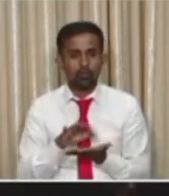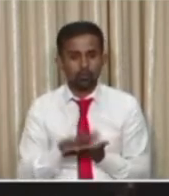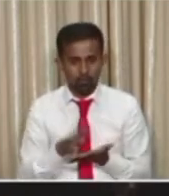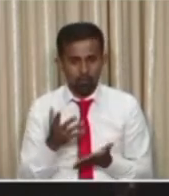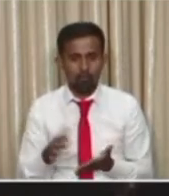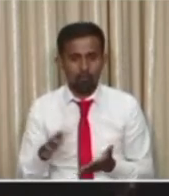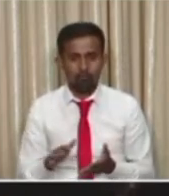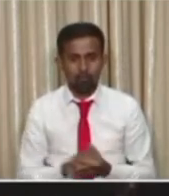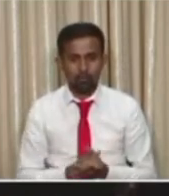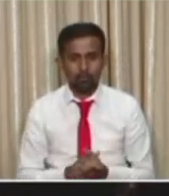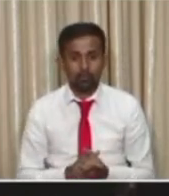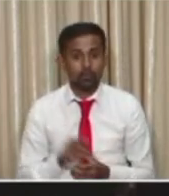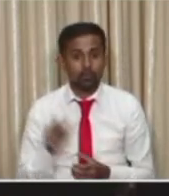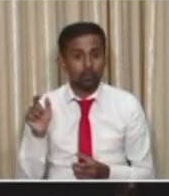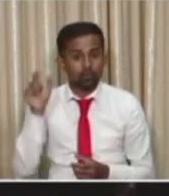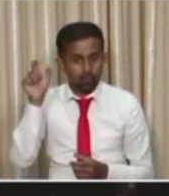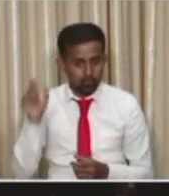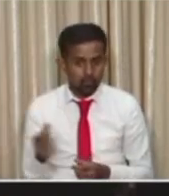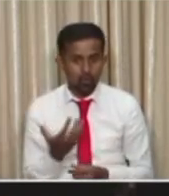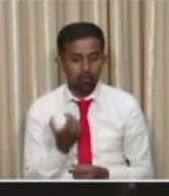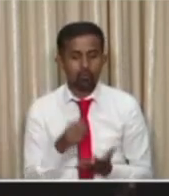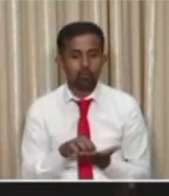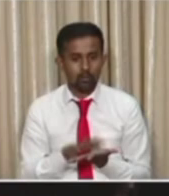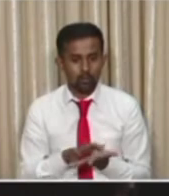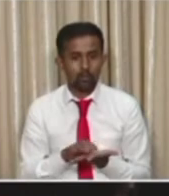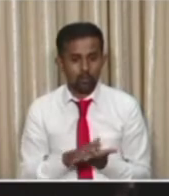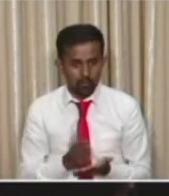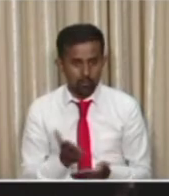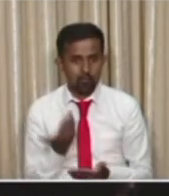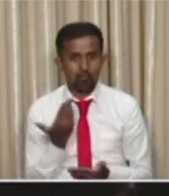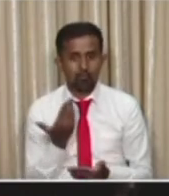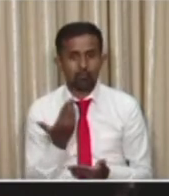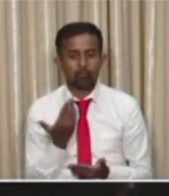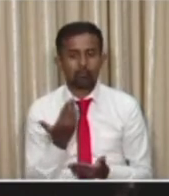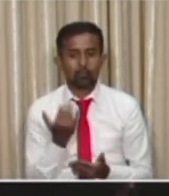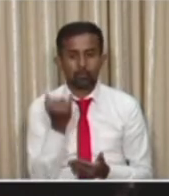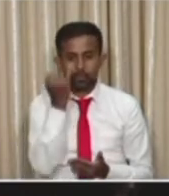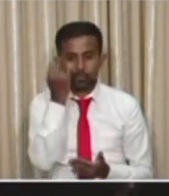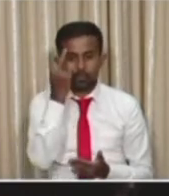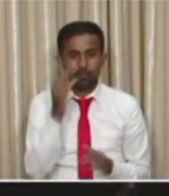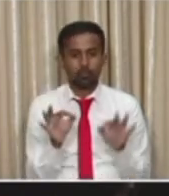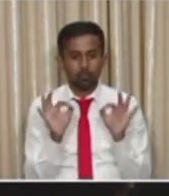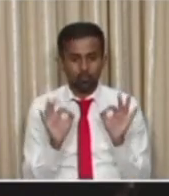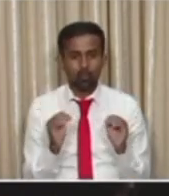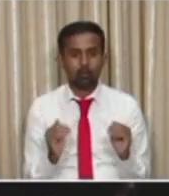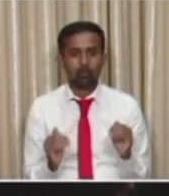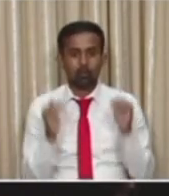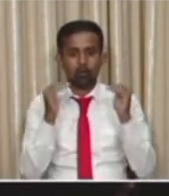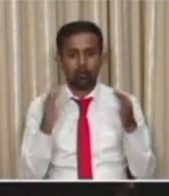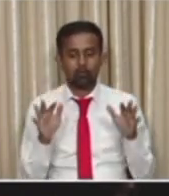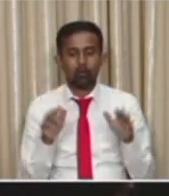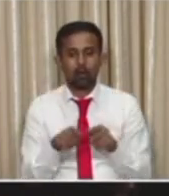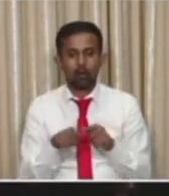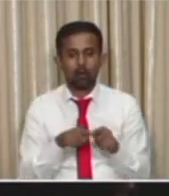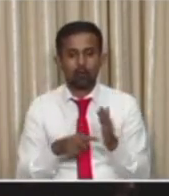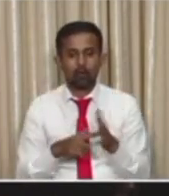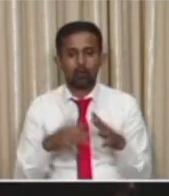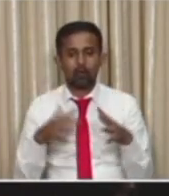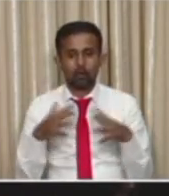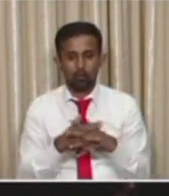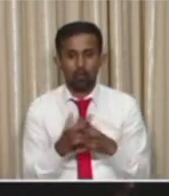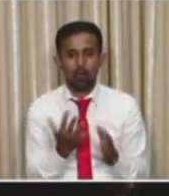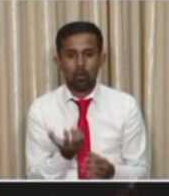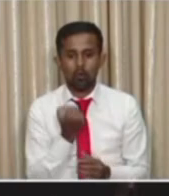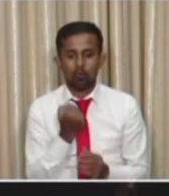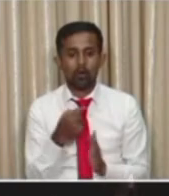வளர்ந்த நாடாக இருக்கின்றது என்று சொன்னார். அதே போலதான் இந்த நாட்டிலே நிச்சயமாக இறுக்கமான சட்டங்கள் கொண்டு வரப்பட வேண்டும். வேண்டும், நாட்டின் நன்மைக்காக அது கொண்டு வரப்பட வேண்டும்.